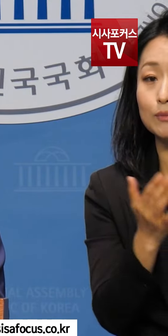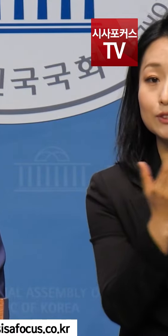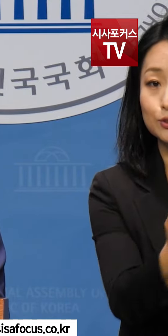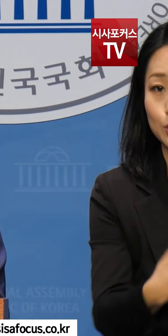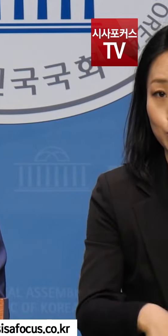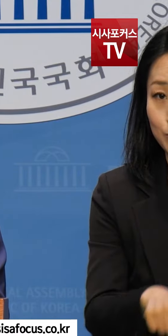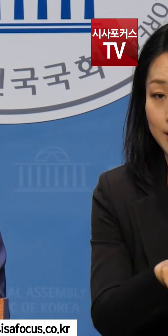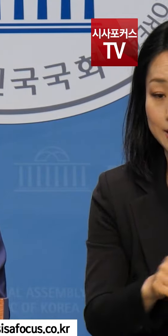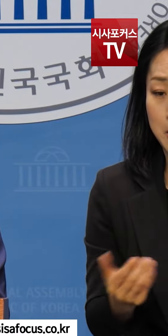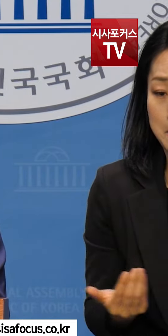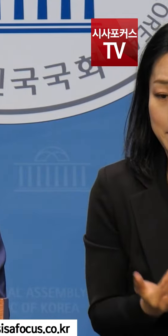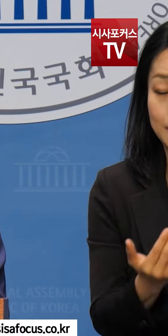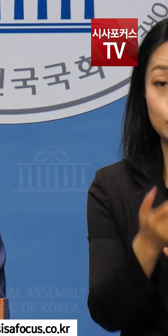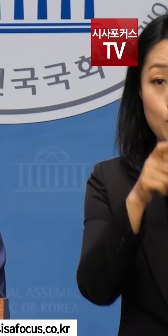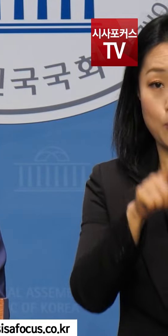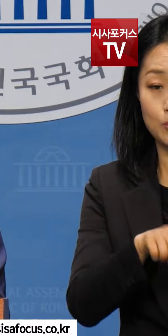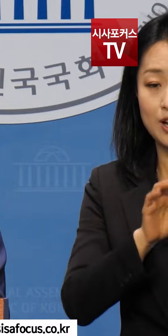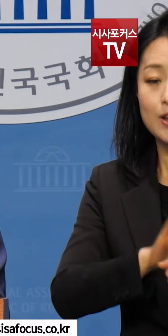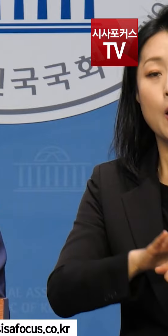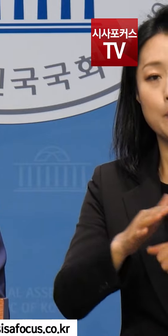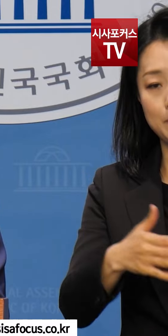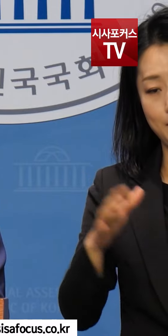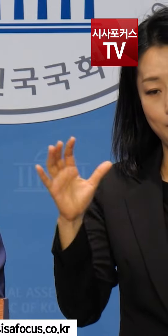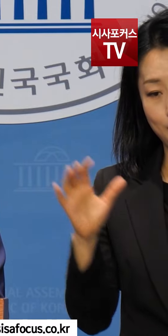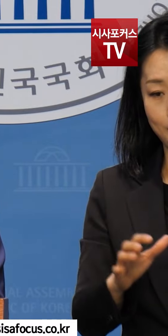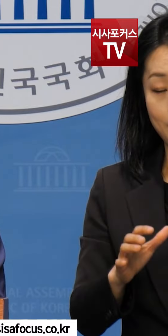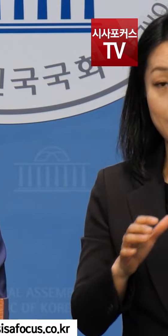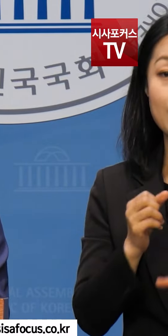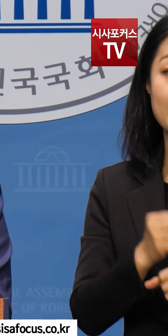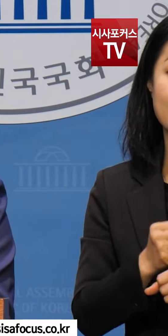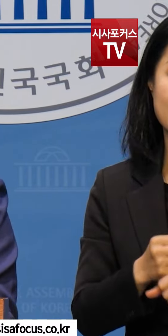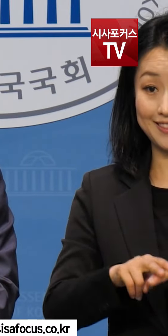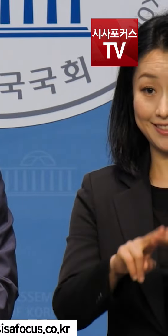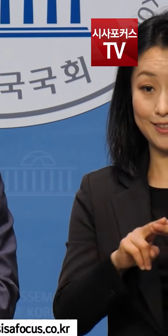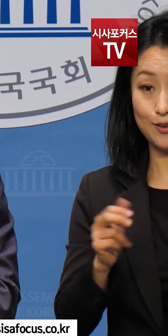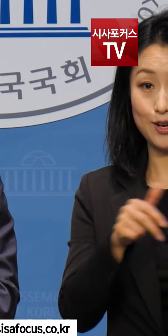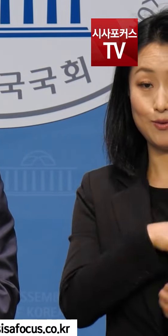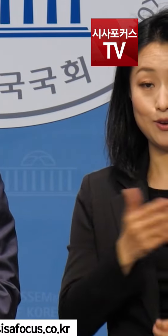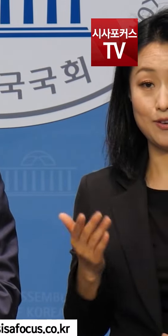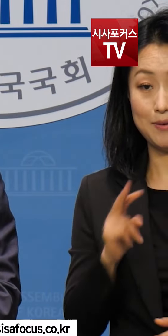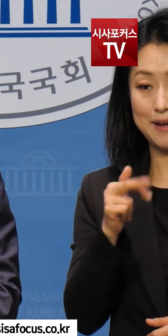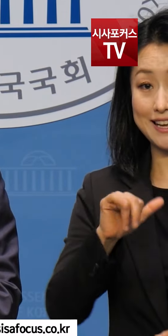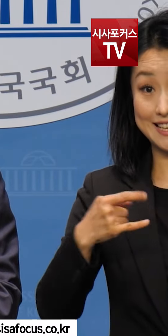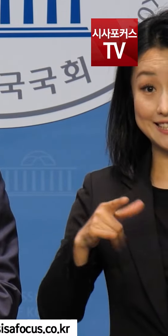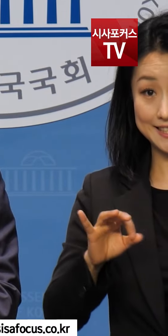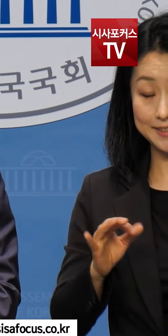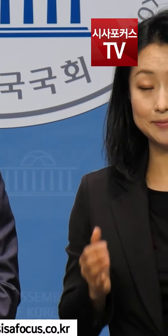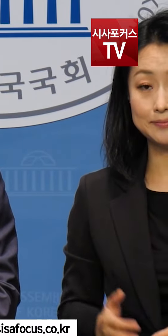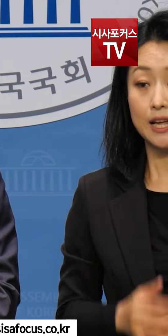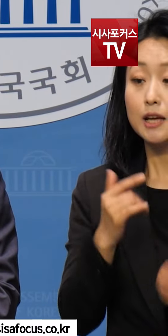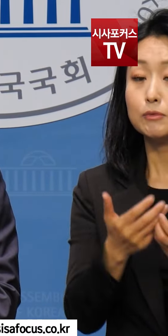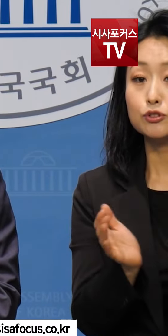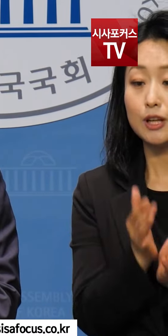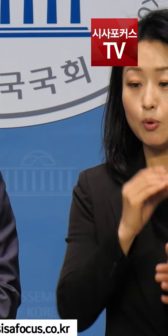위해 발전적인 협력의 터전을 만들어야 합니다. 이에